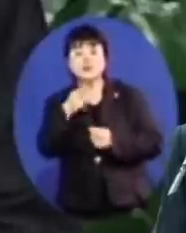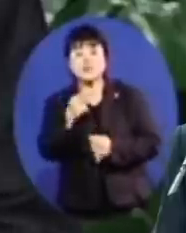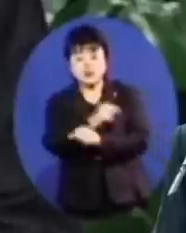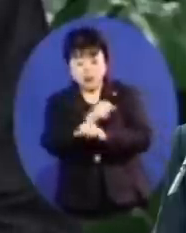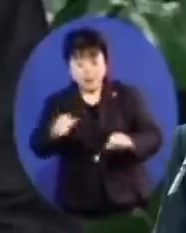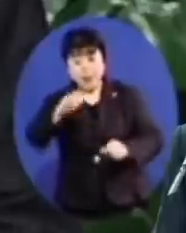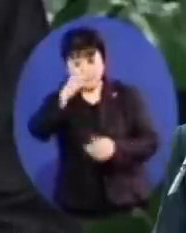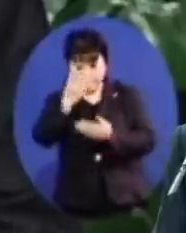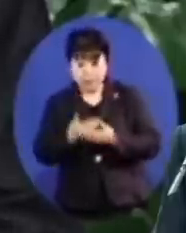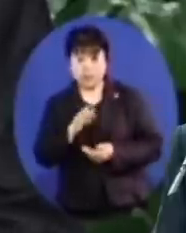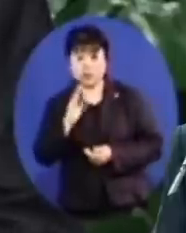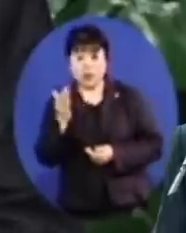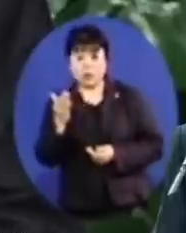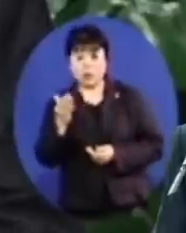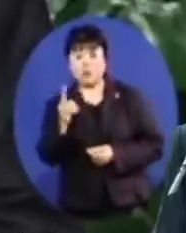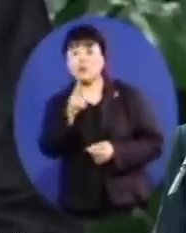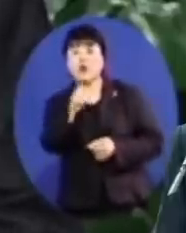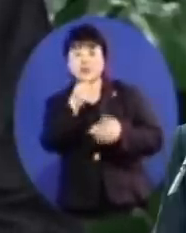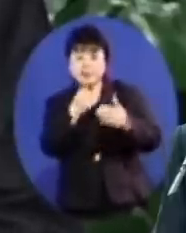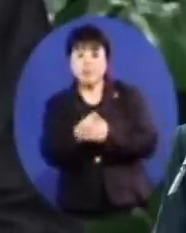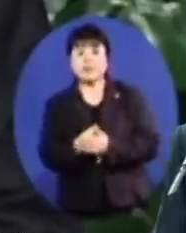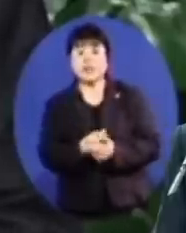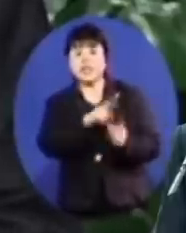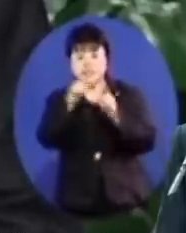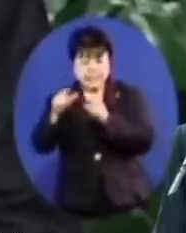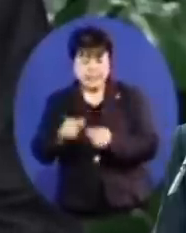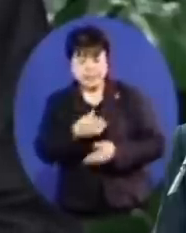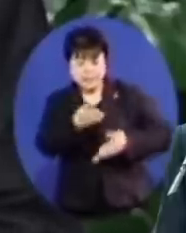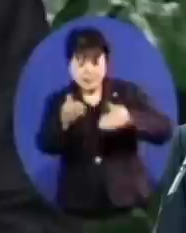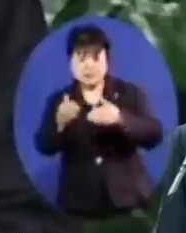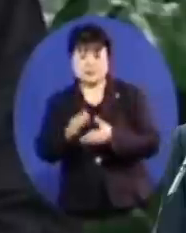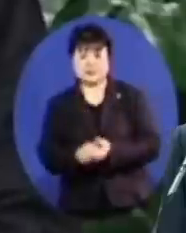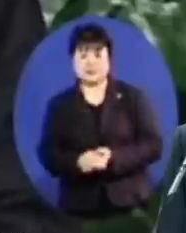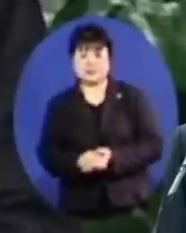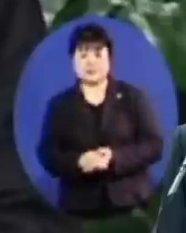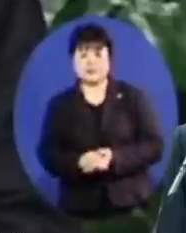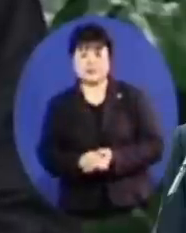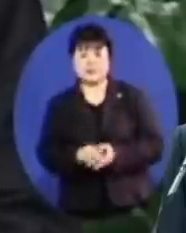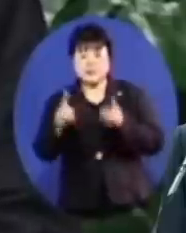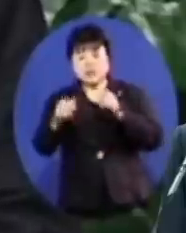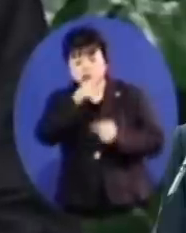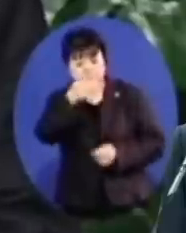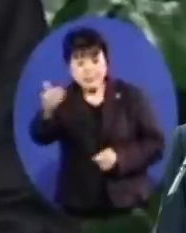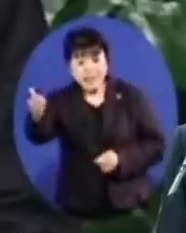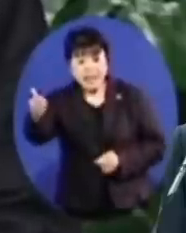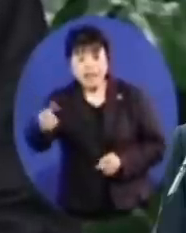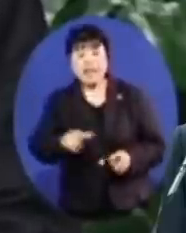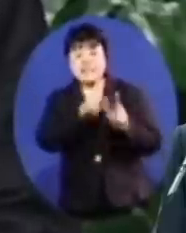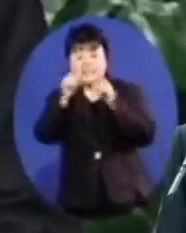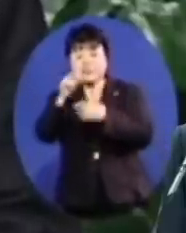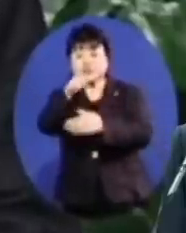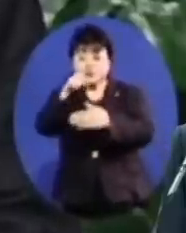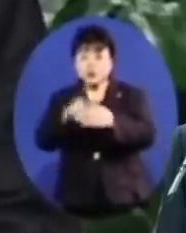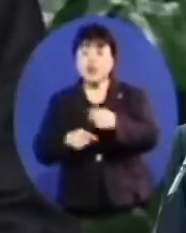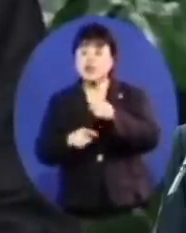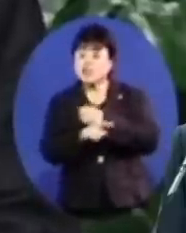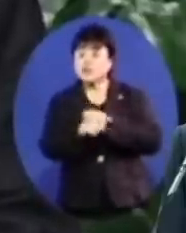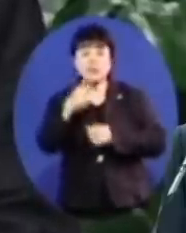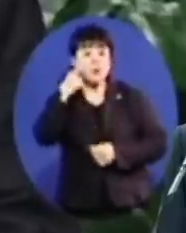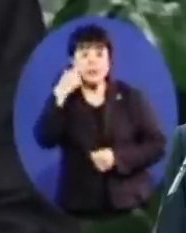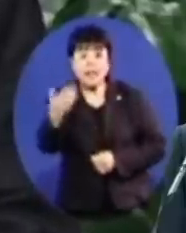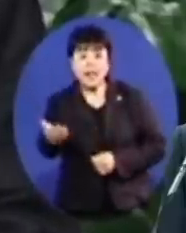것입니다. 무엇 때문에 인생에 살고 있습니까? 삶의 의미가